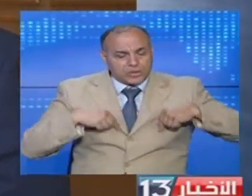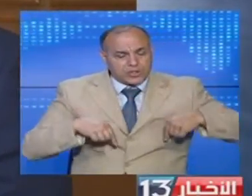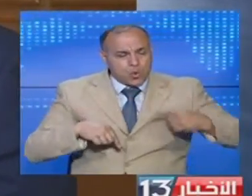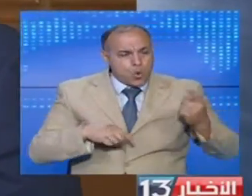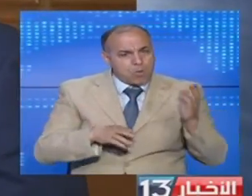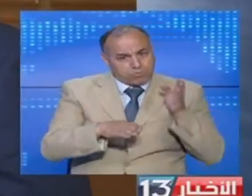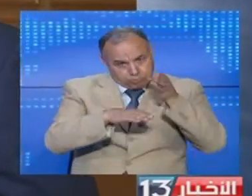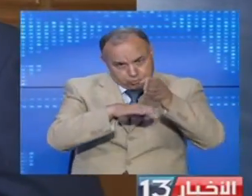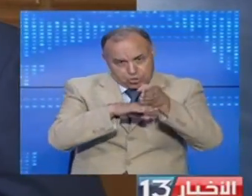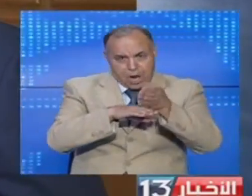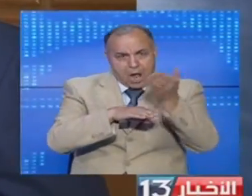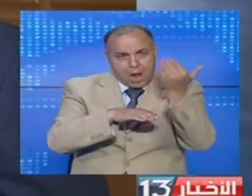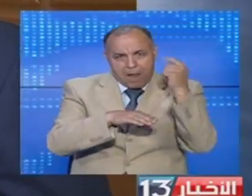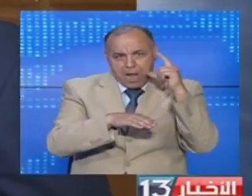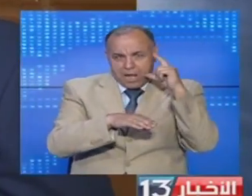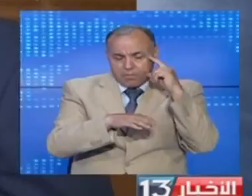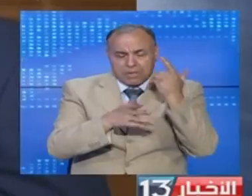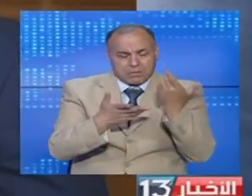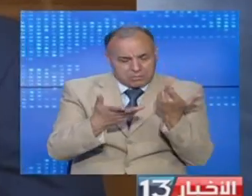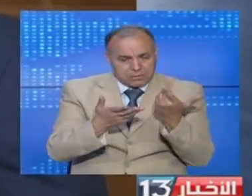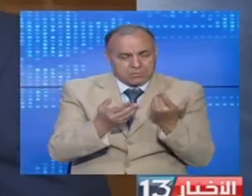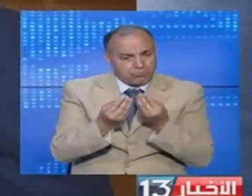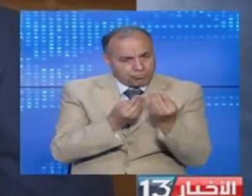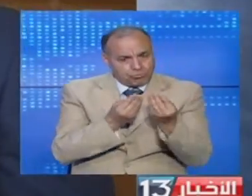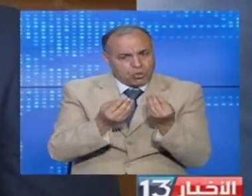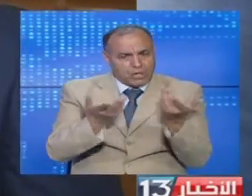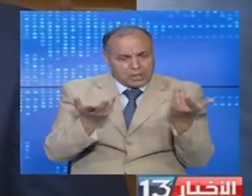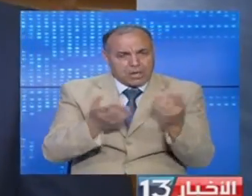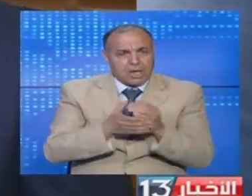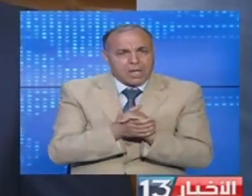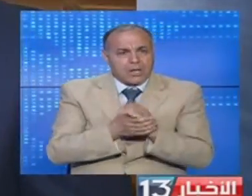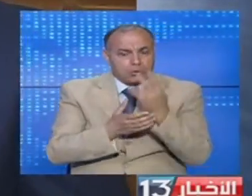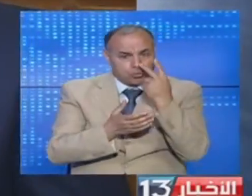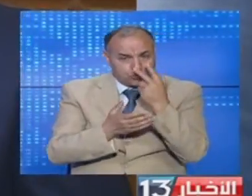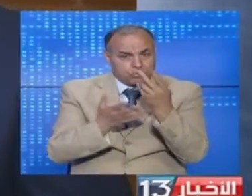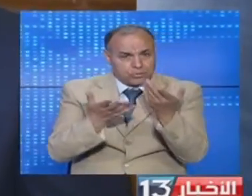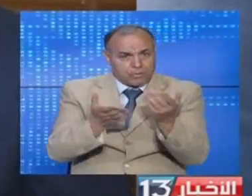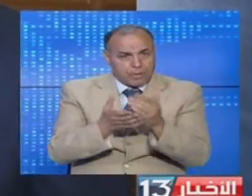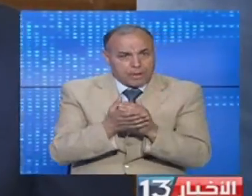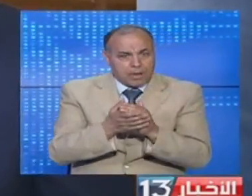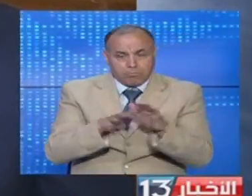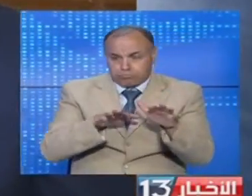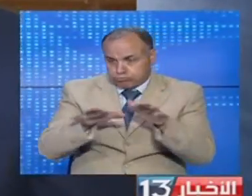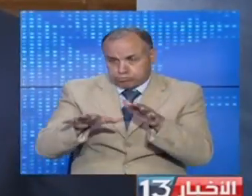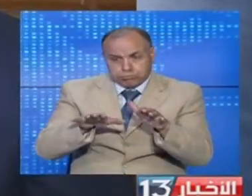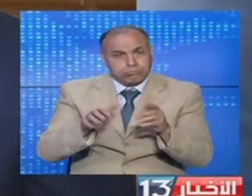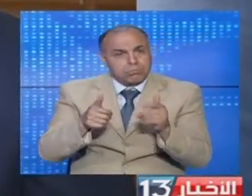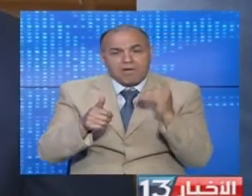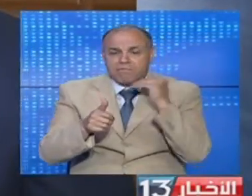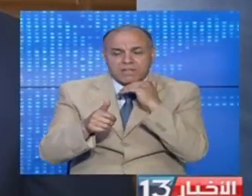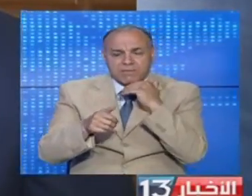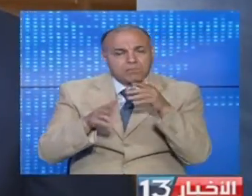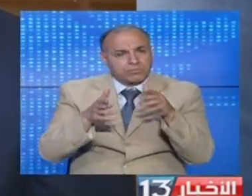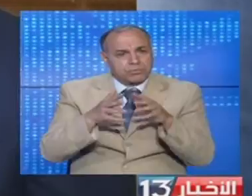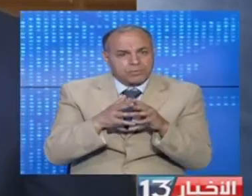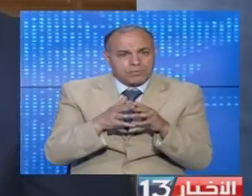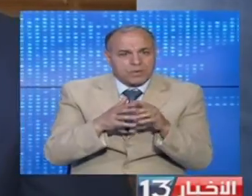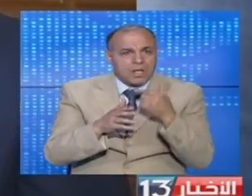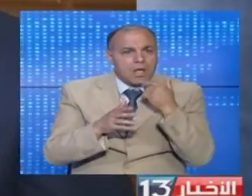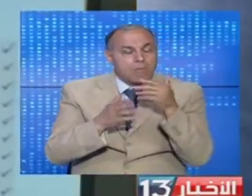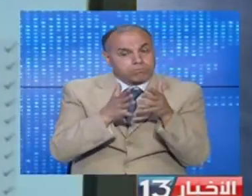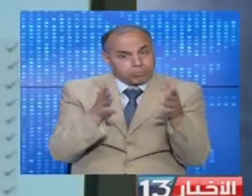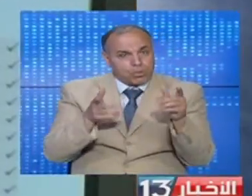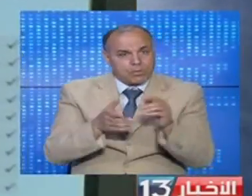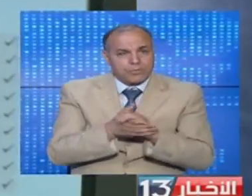لل للقطر الليبي اللي نشوفه كون والاجراءات كانت عاجله واجراءات